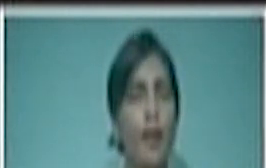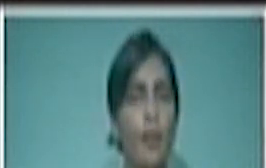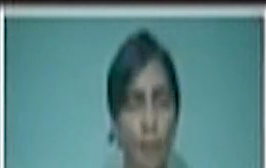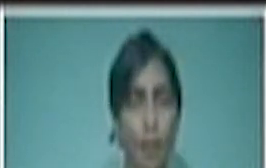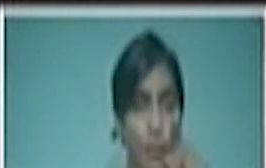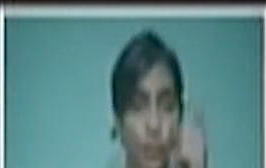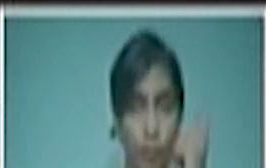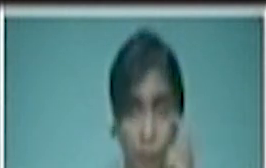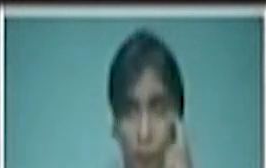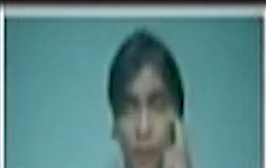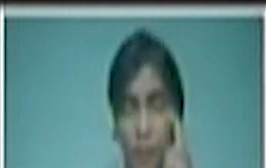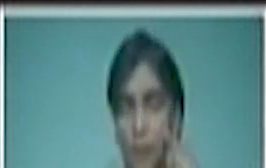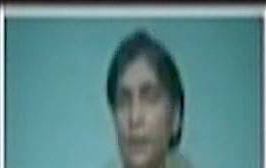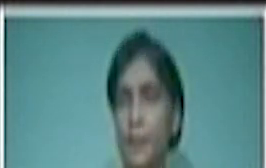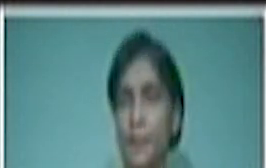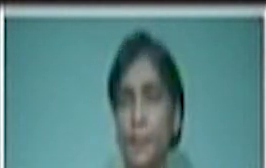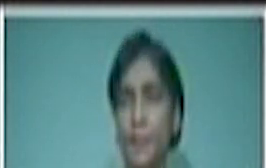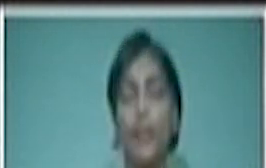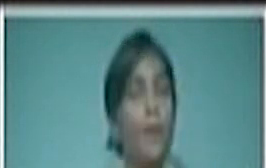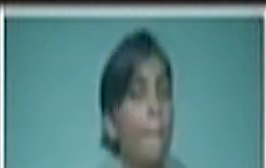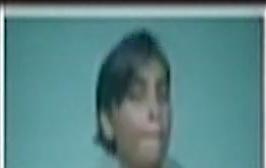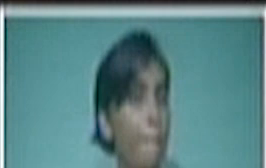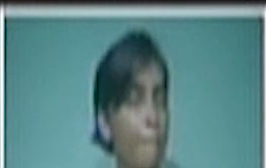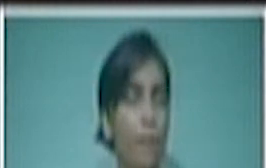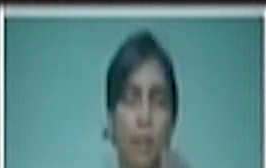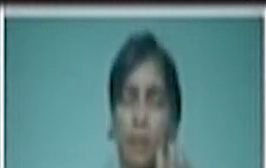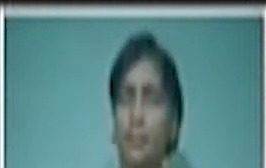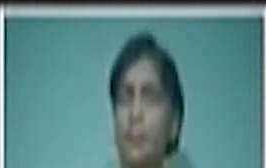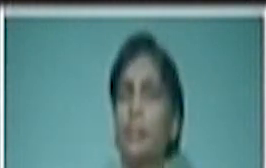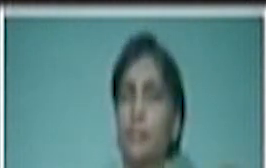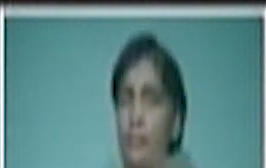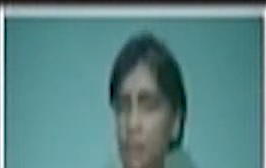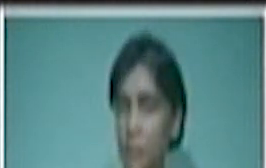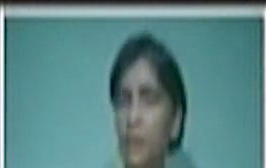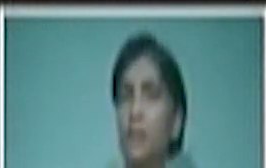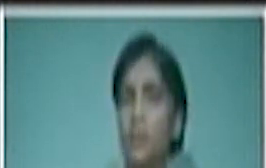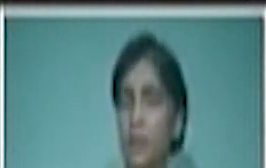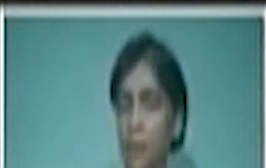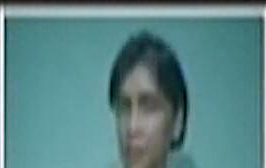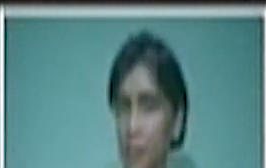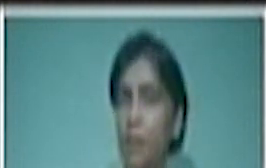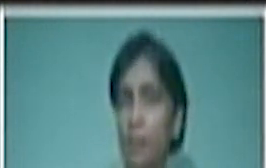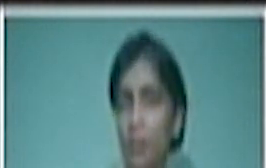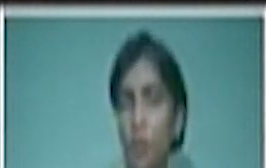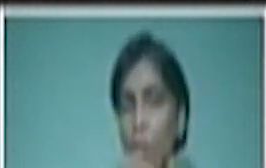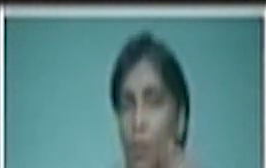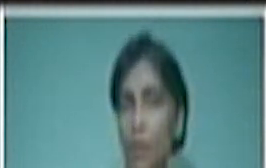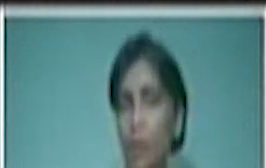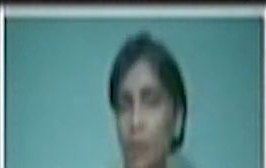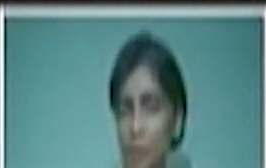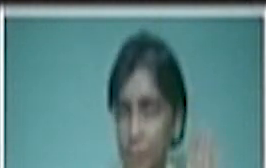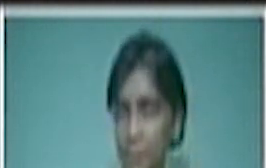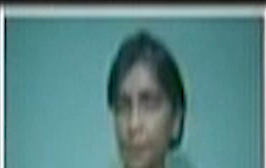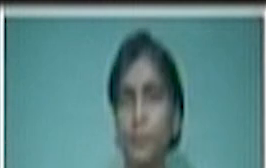ඔබතුමා දන්නවා මේ මූලික එග්‍රීමන්ට් එක අත්සන් කිරීමට හැකි වාතාවරණයක් සකස්